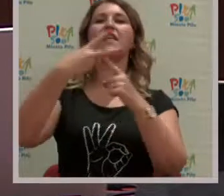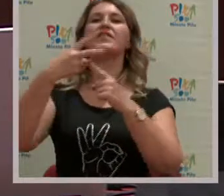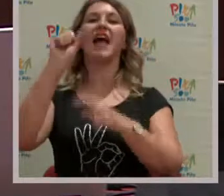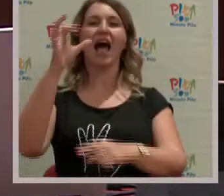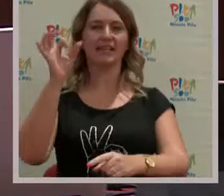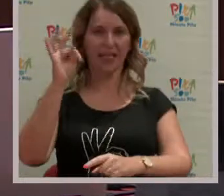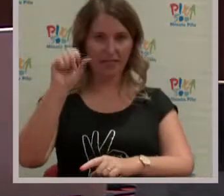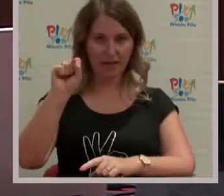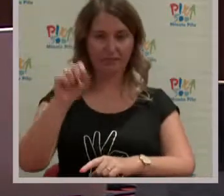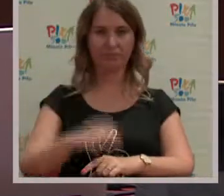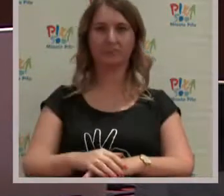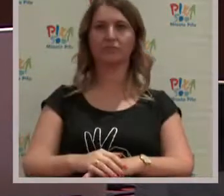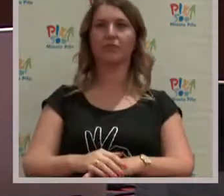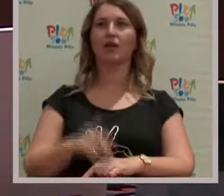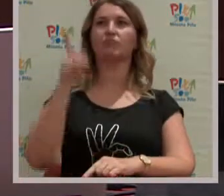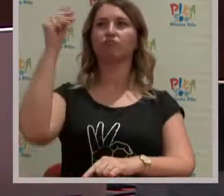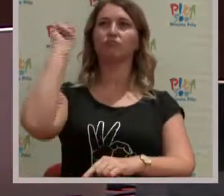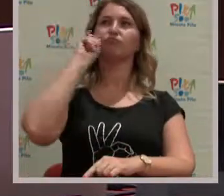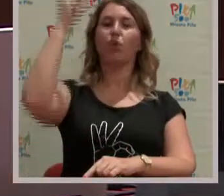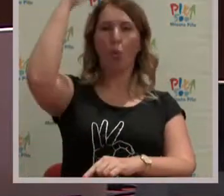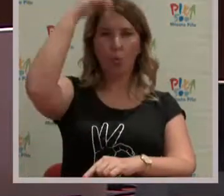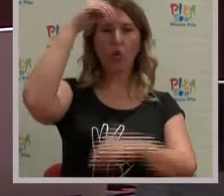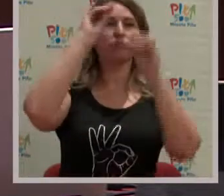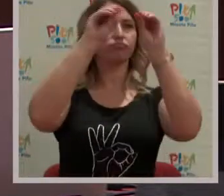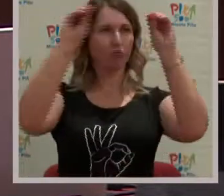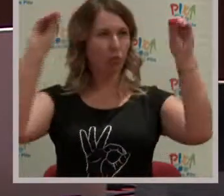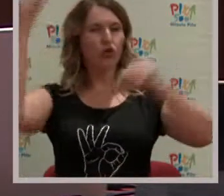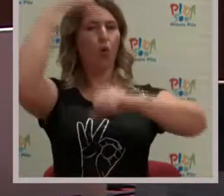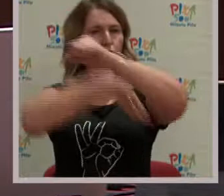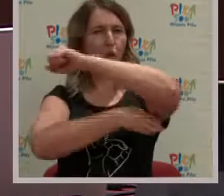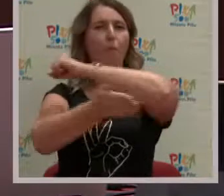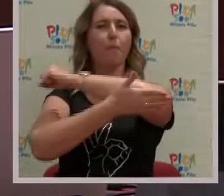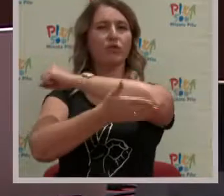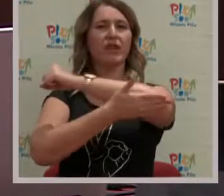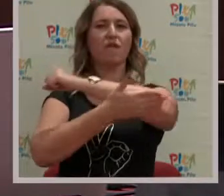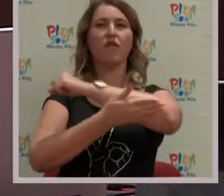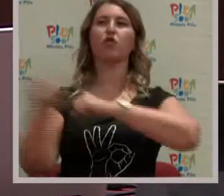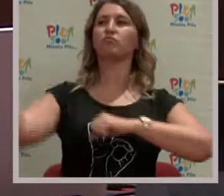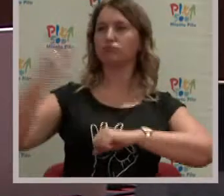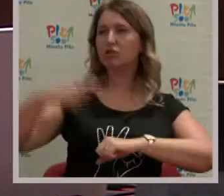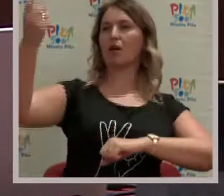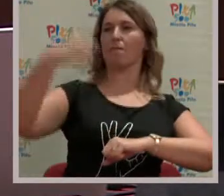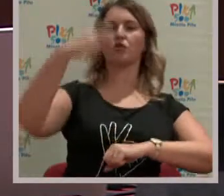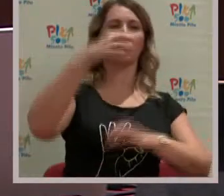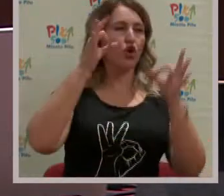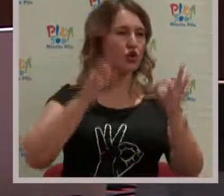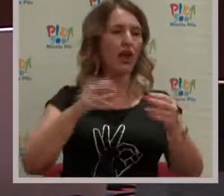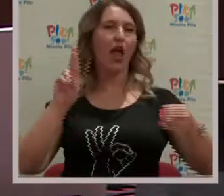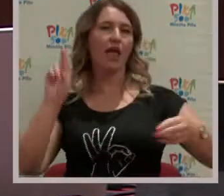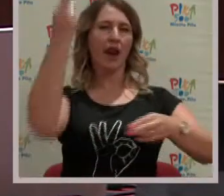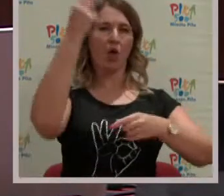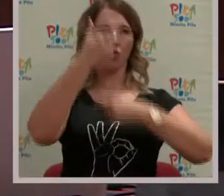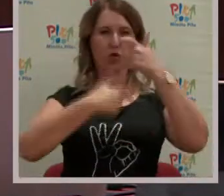TV Asta, uczniom i nauczycielom Pilskich Szkół Podstawowych za udział w ustanowieniu rekordu Polski w jednoczesnym